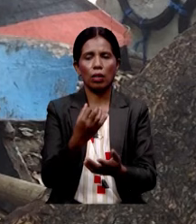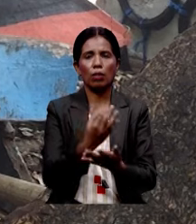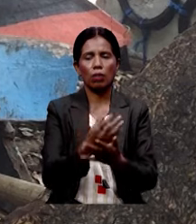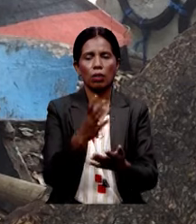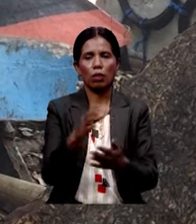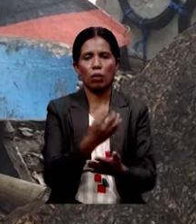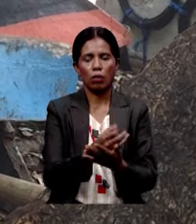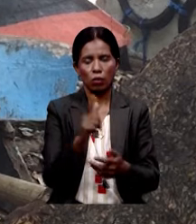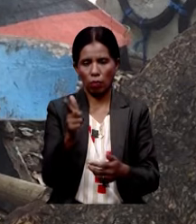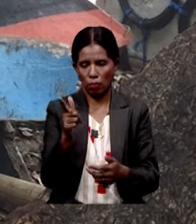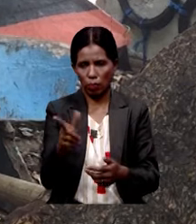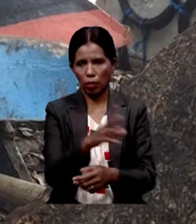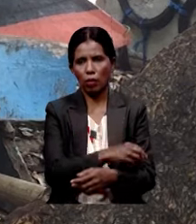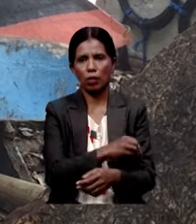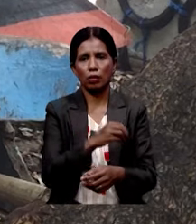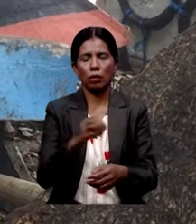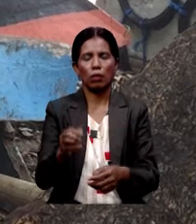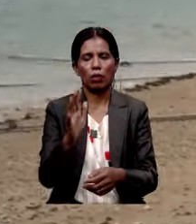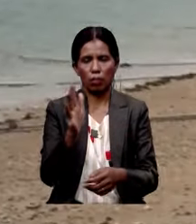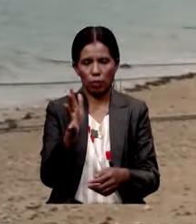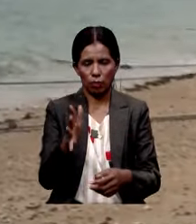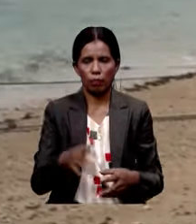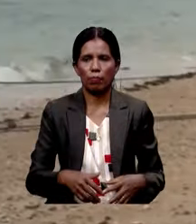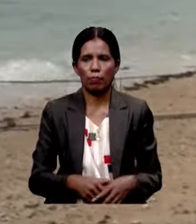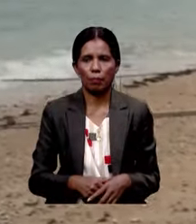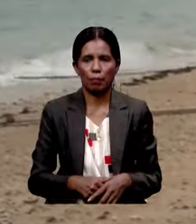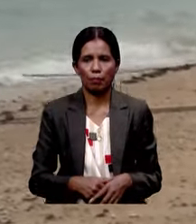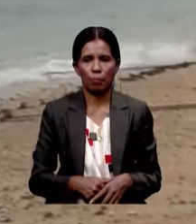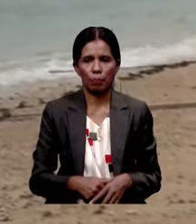americano ruanulu to dolar americano limanulu. Feliciano Venancio Belo, GMN.